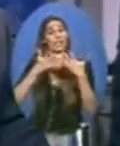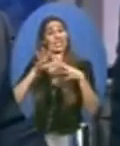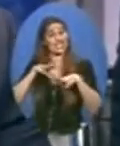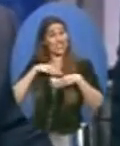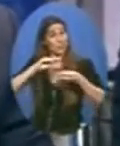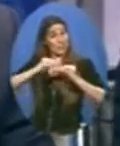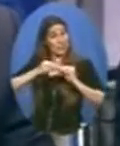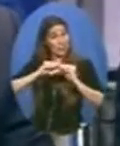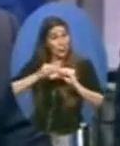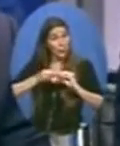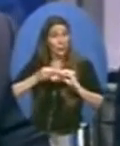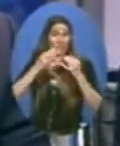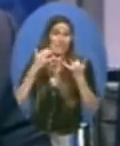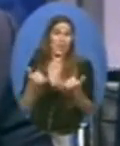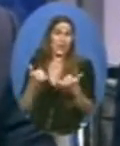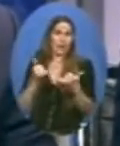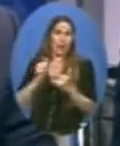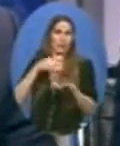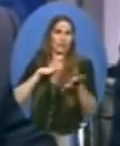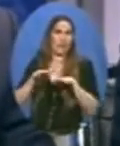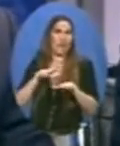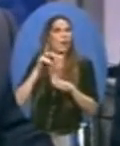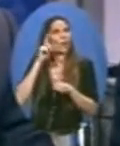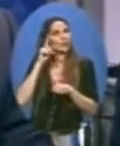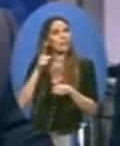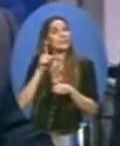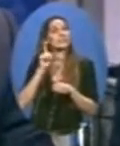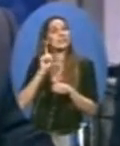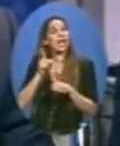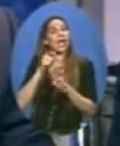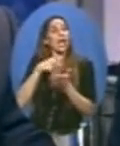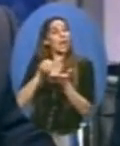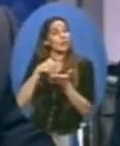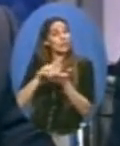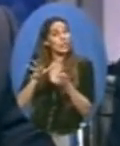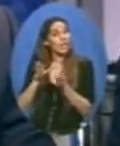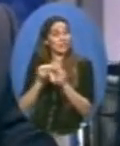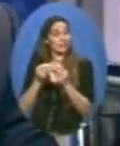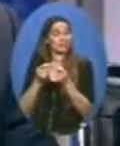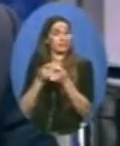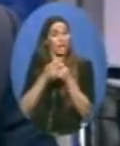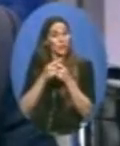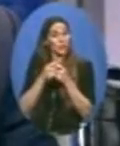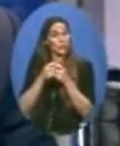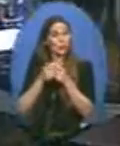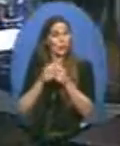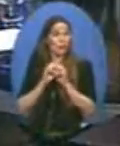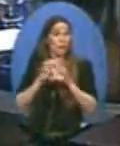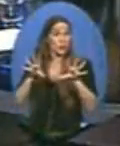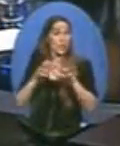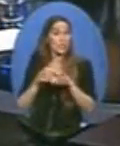צמצומים, וכיום ראש הממשלה סבור שלהמשיך עם הרשות מותר. אבל לא כל הציר